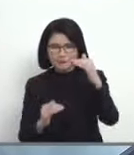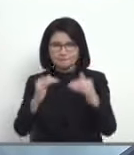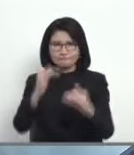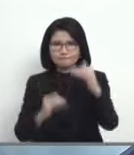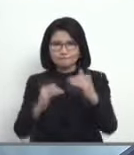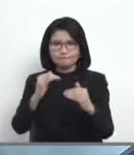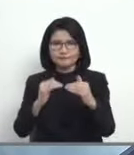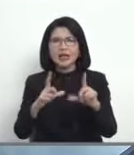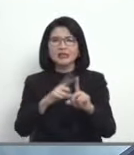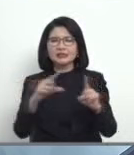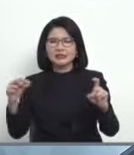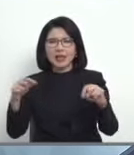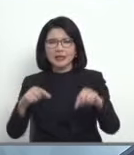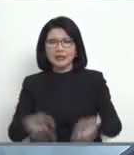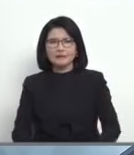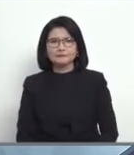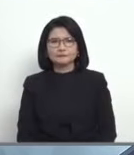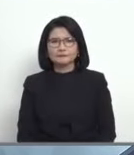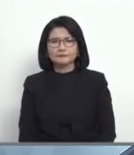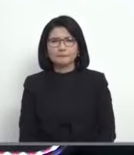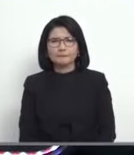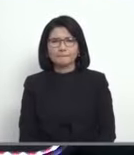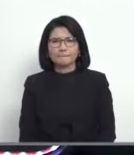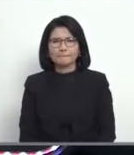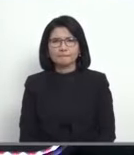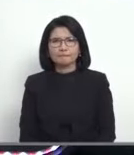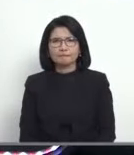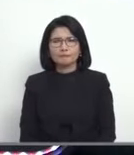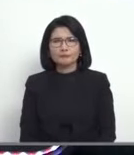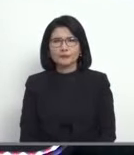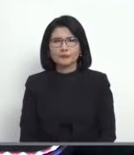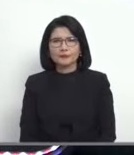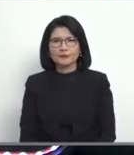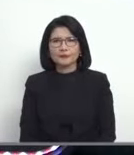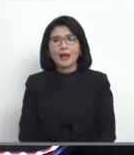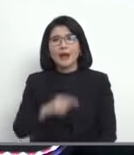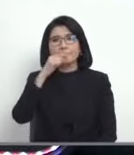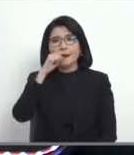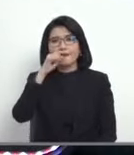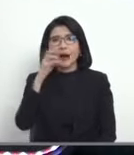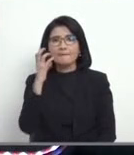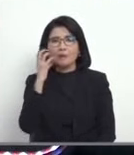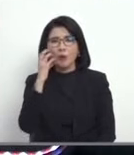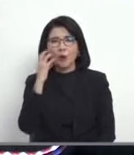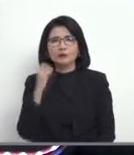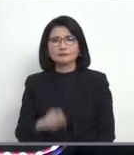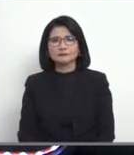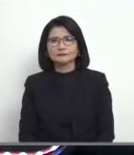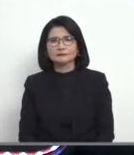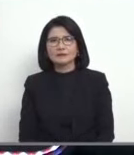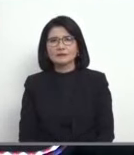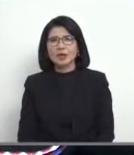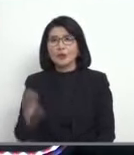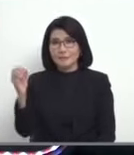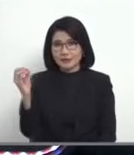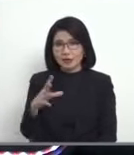Kami persilakan. Sebentar mungkin, Bapak, kami persilakan kepada calon presiden nomor urut 2 Bapak Prabowo Subianto untuk jawab pertanyaan dari Bapak Ganjar Pranowo.